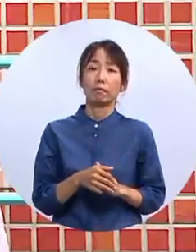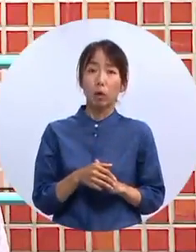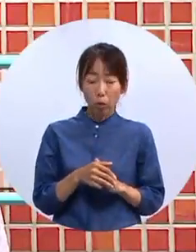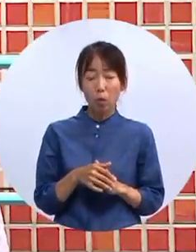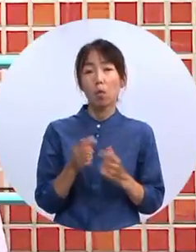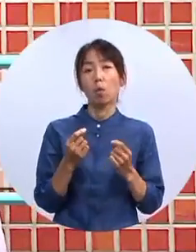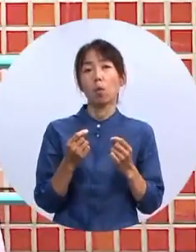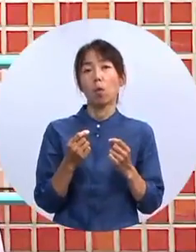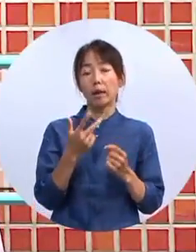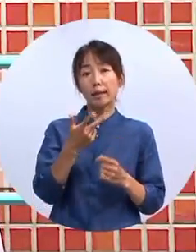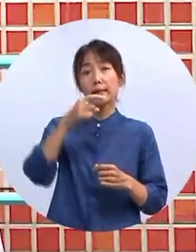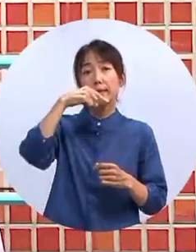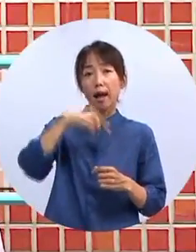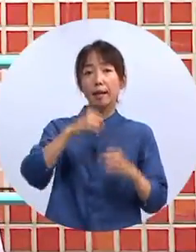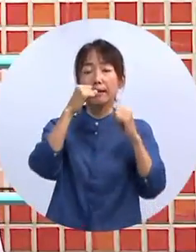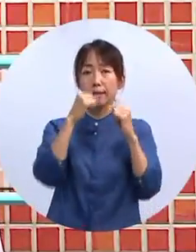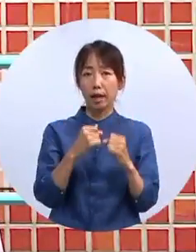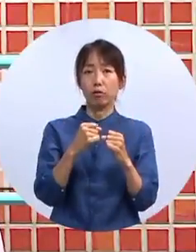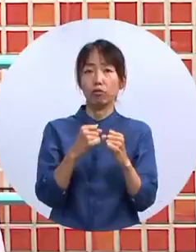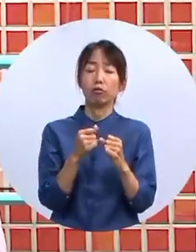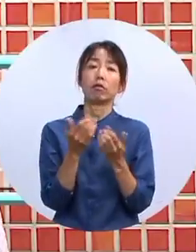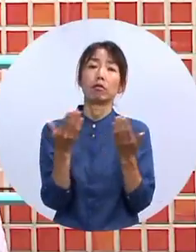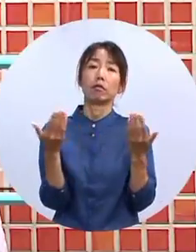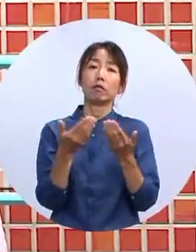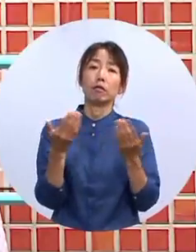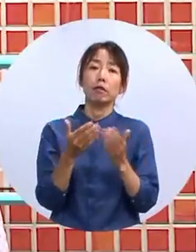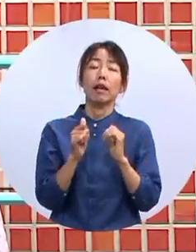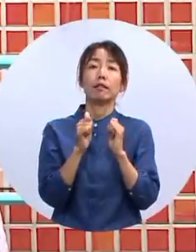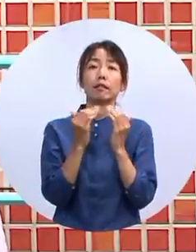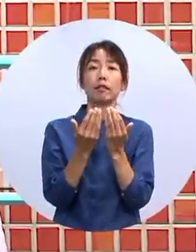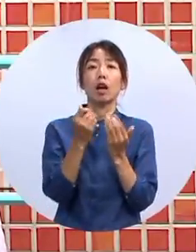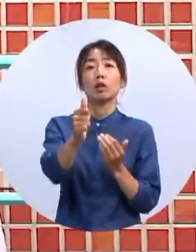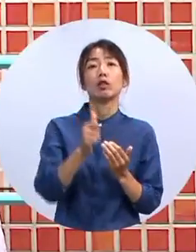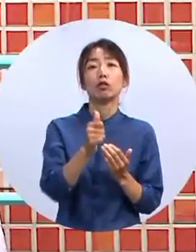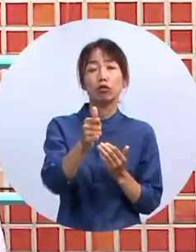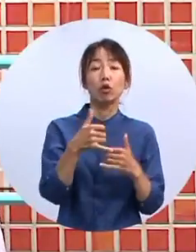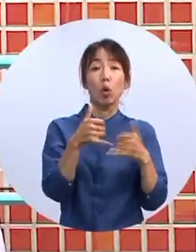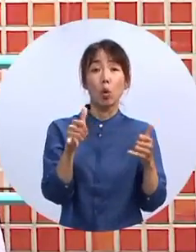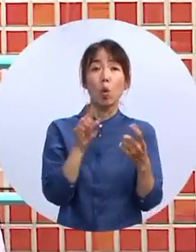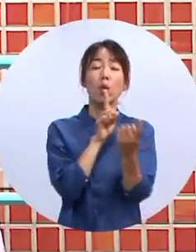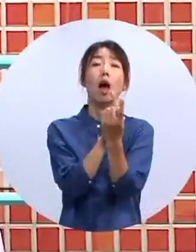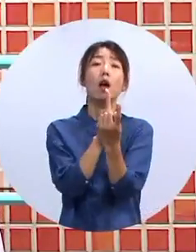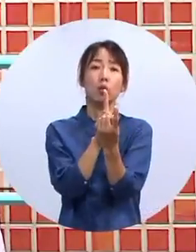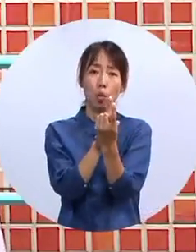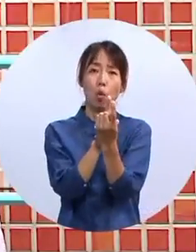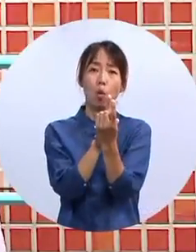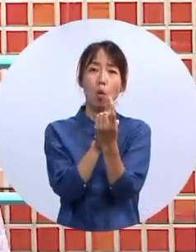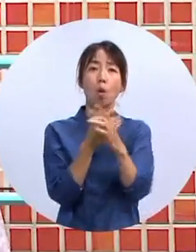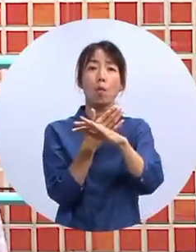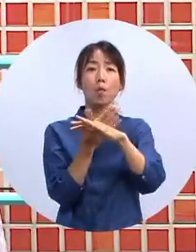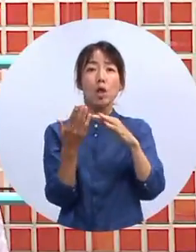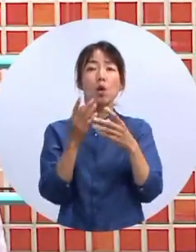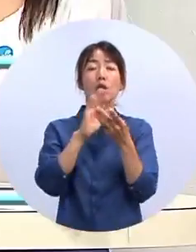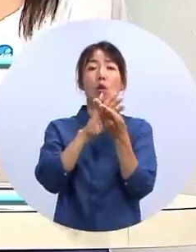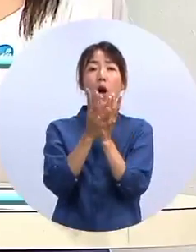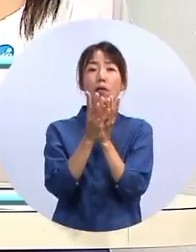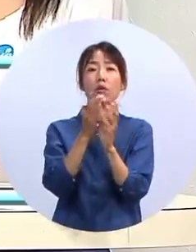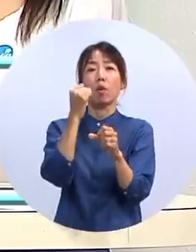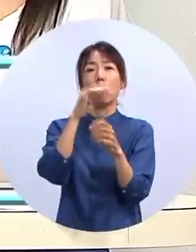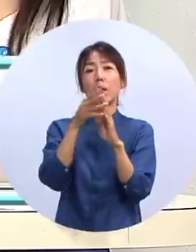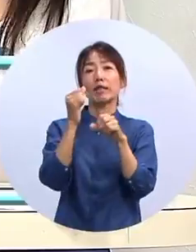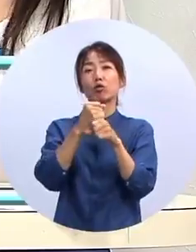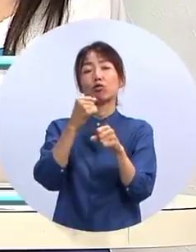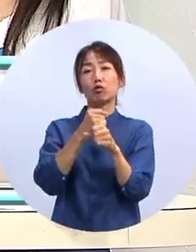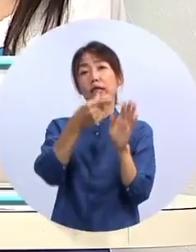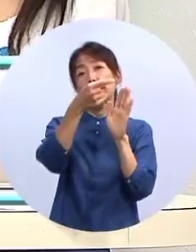住、在勤、在学の方を対象に緑と花のまちづくりをテーマにした標語を募集しています。応募は一人